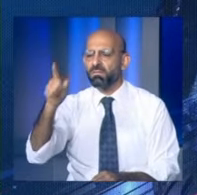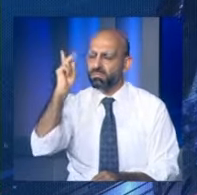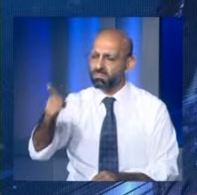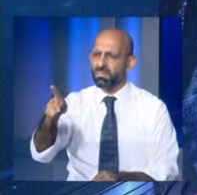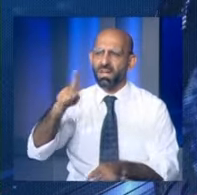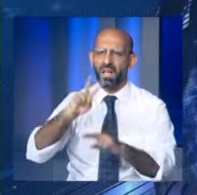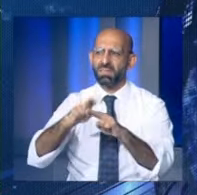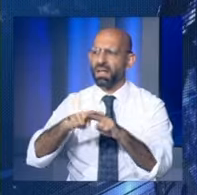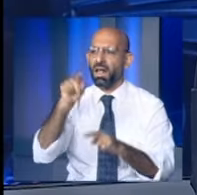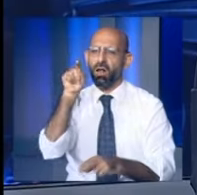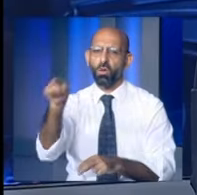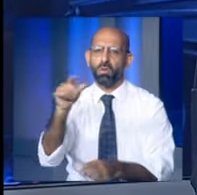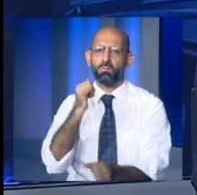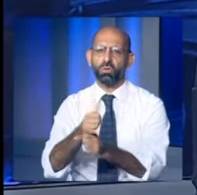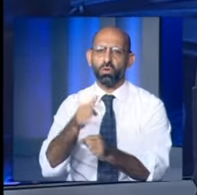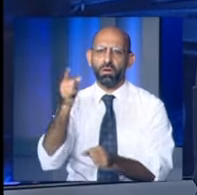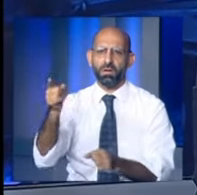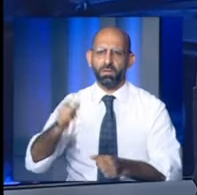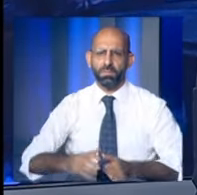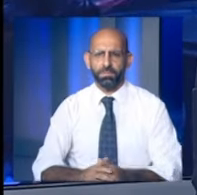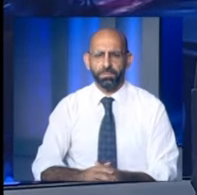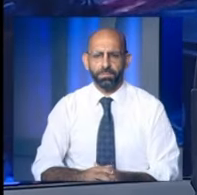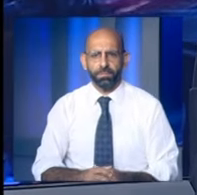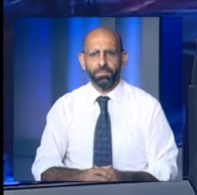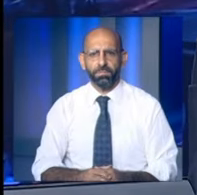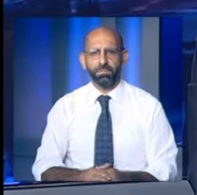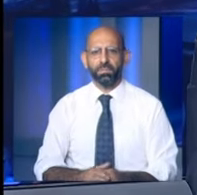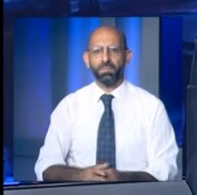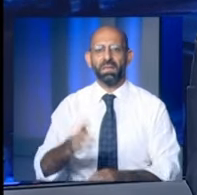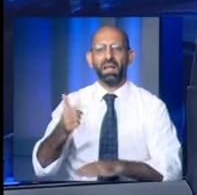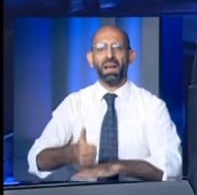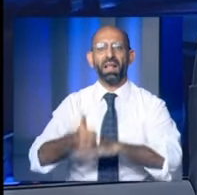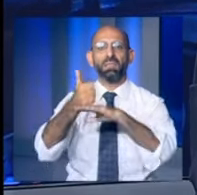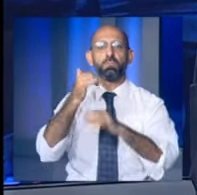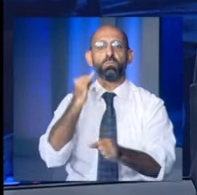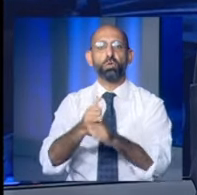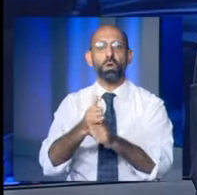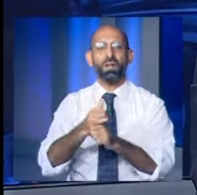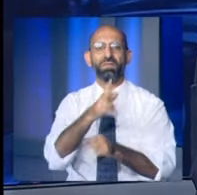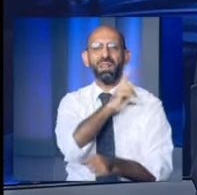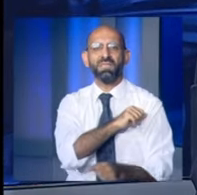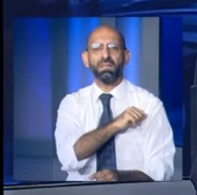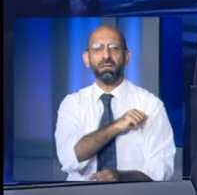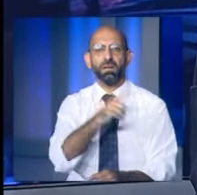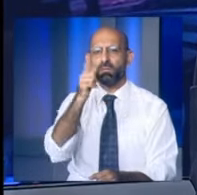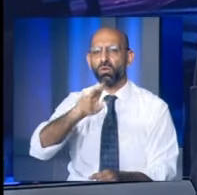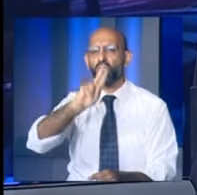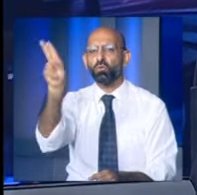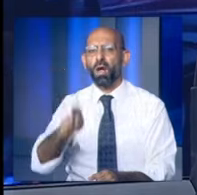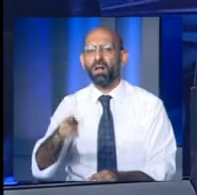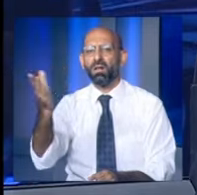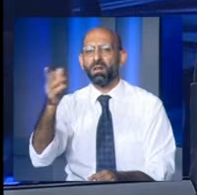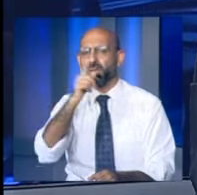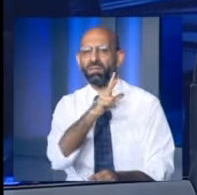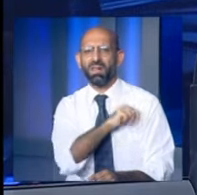عقاب بالكيان الذي لا يفهم إلا لغة القوة. رئيس حركة المبادرة الوطنية الفلسطينية الدكتور مروان